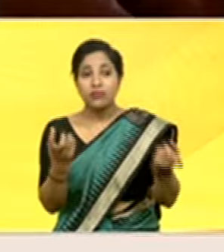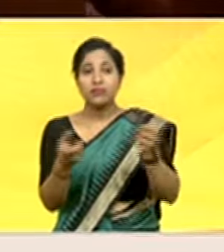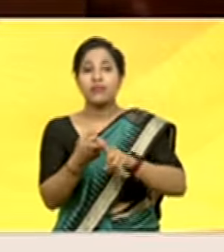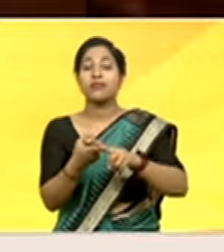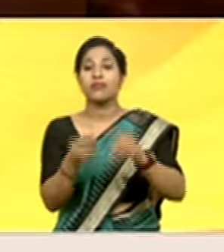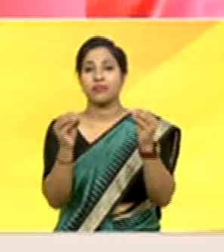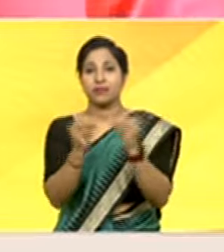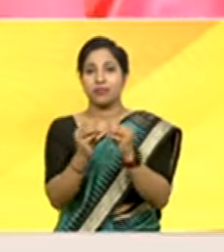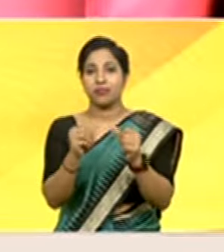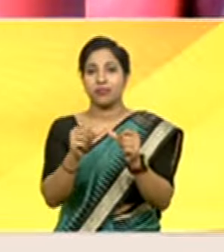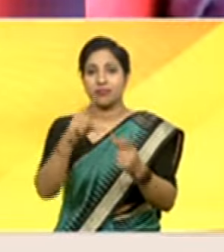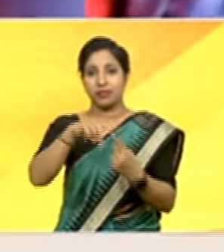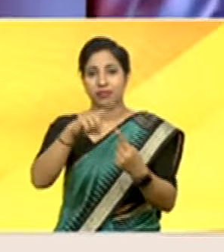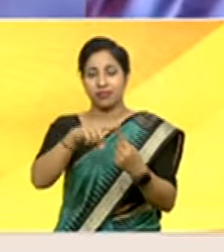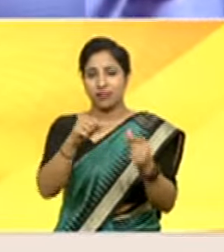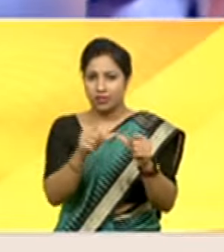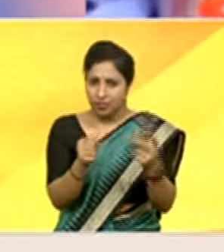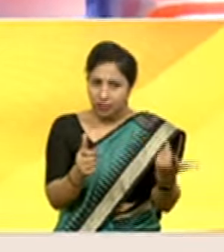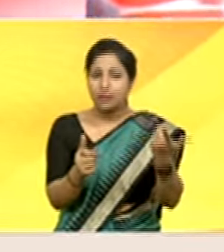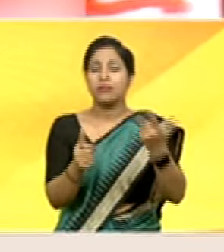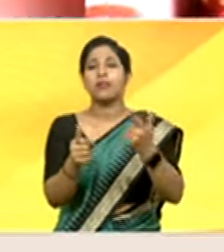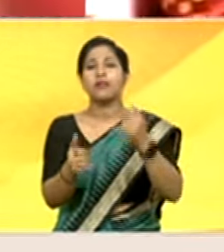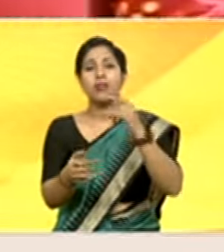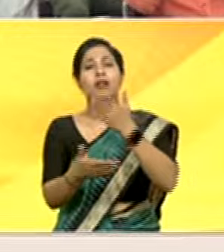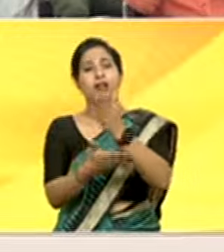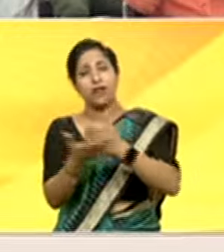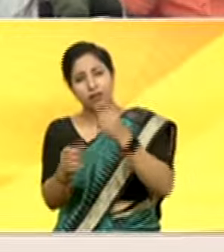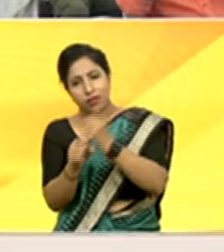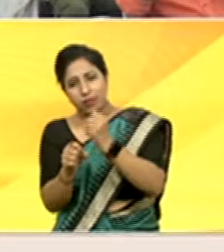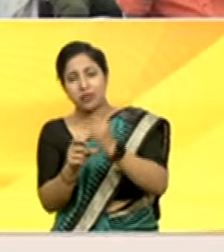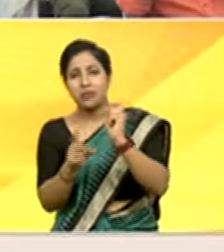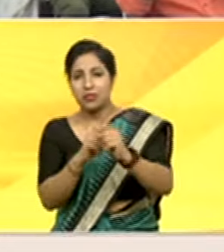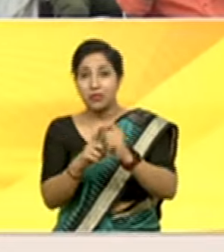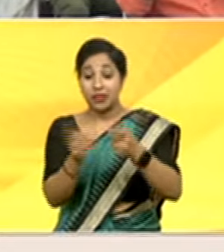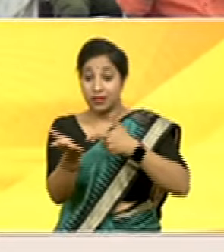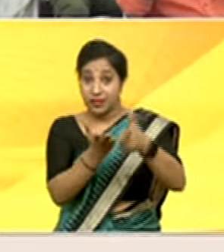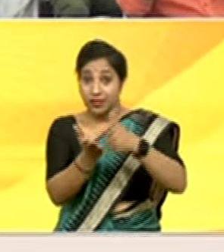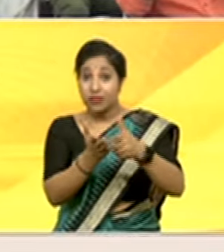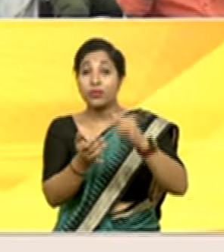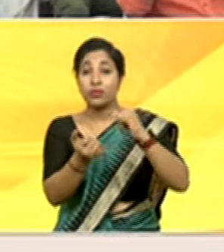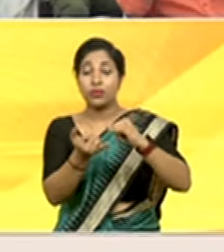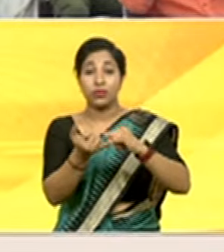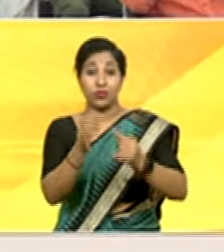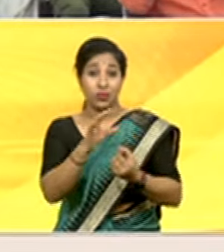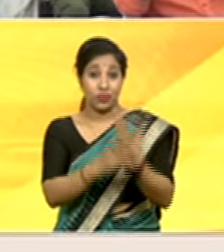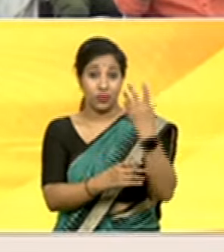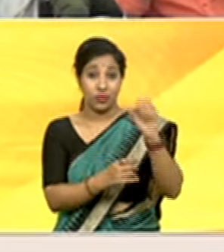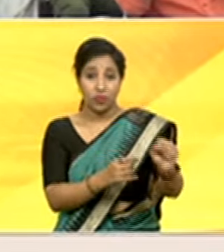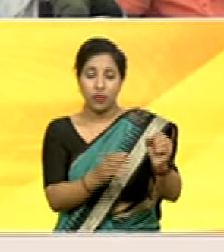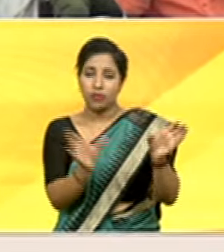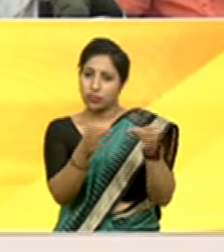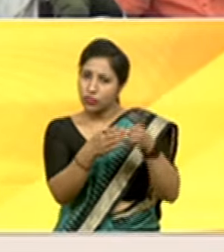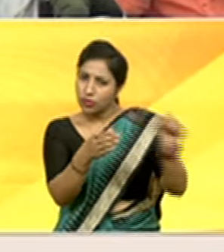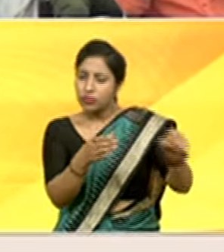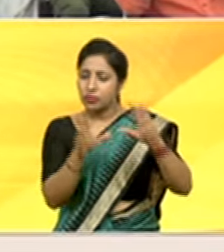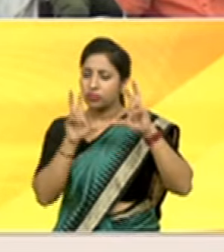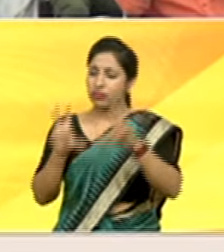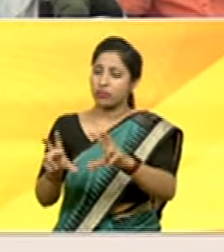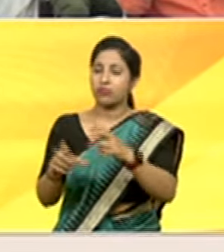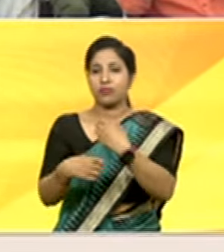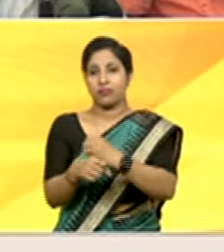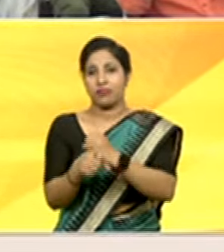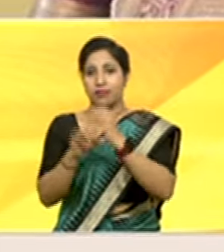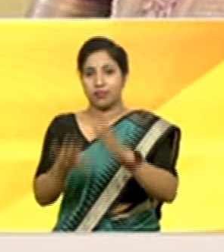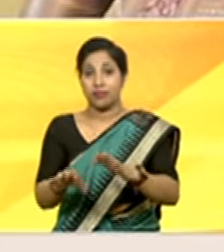लग की सहकारी कृष्षी सोसाइटी की देखरेक में बनाये जाता है इस